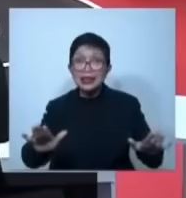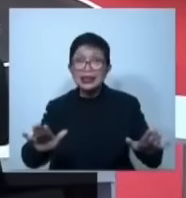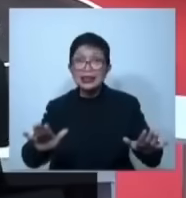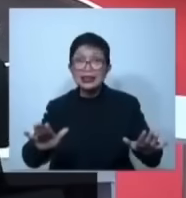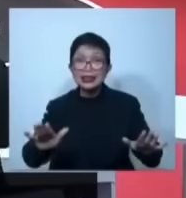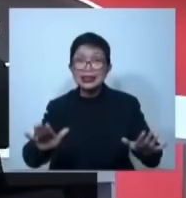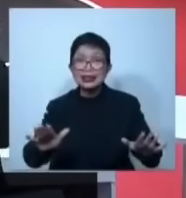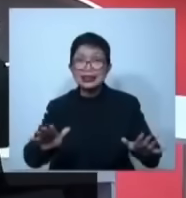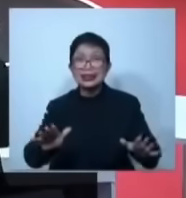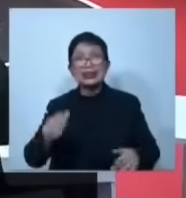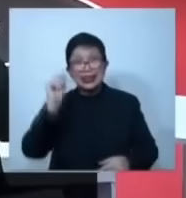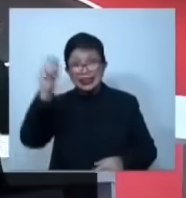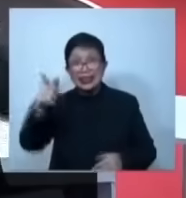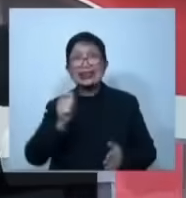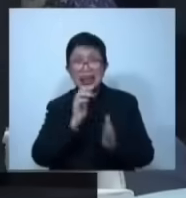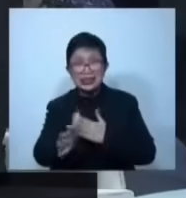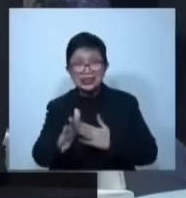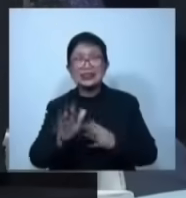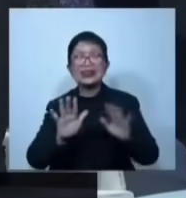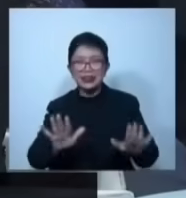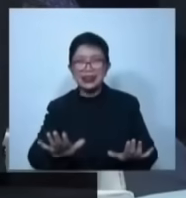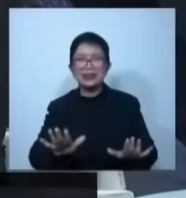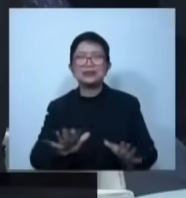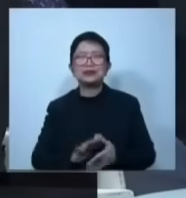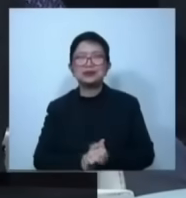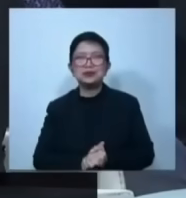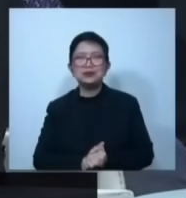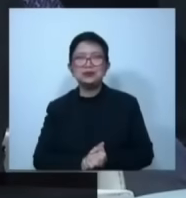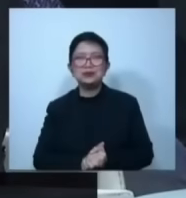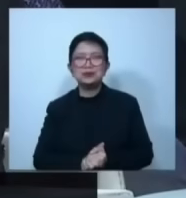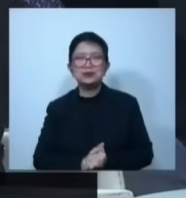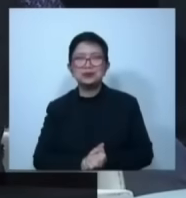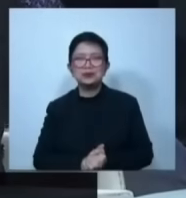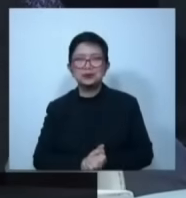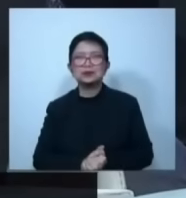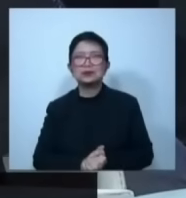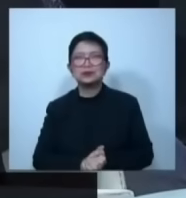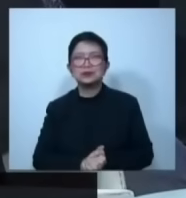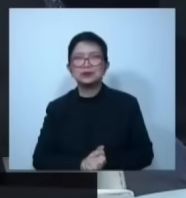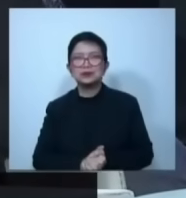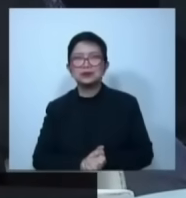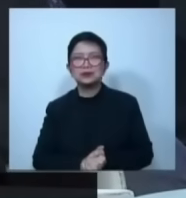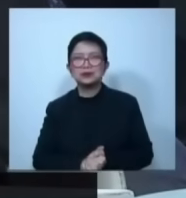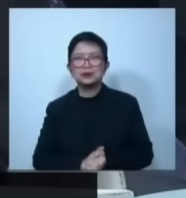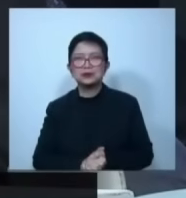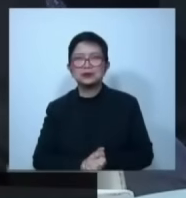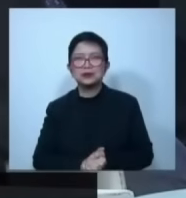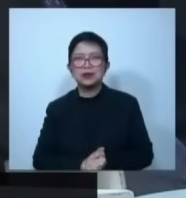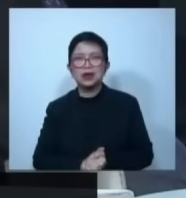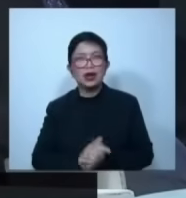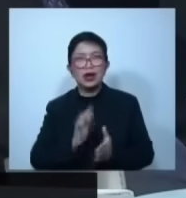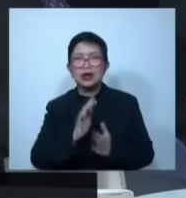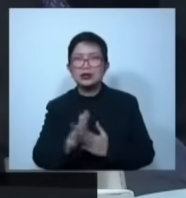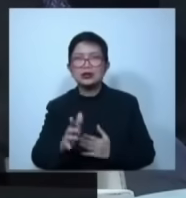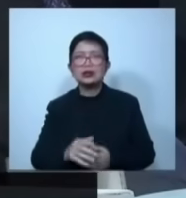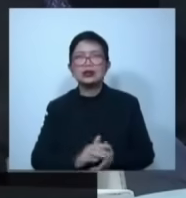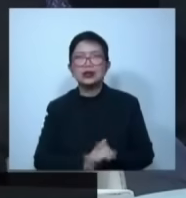masih lanjutkan acara hadirin Harap tenang hadirin Harap tenang baik segmen selanjutnya